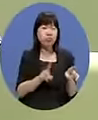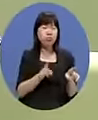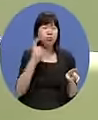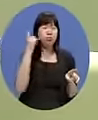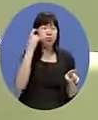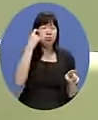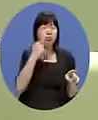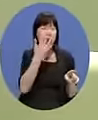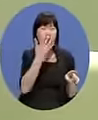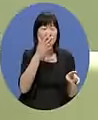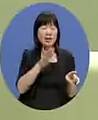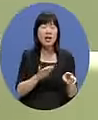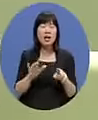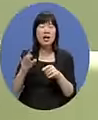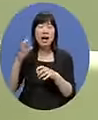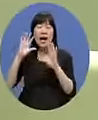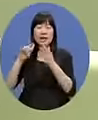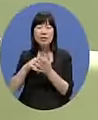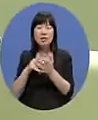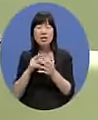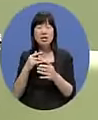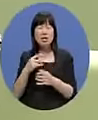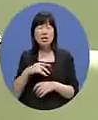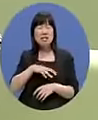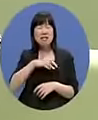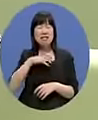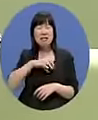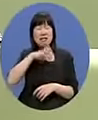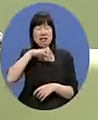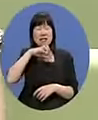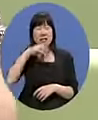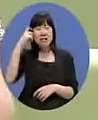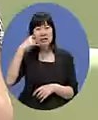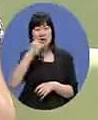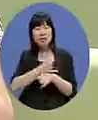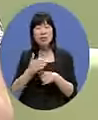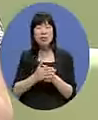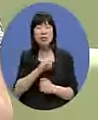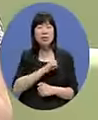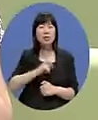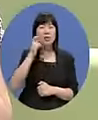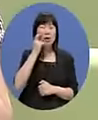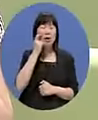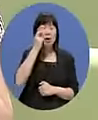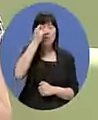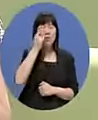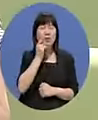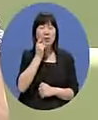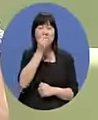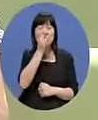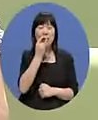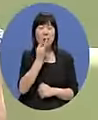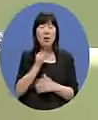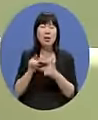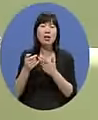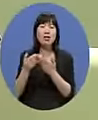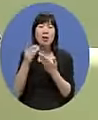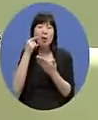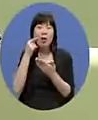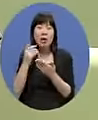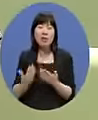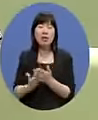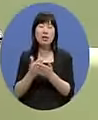이게 굉장히 불유쾌한 소리로 들리기 때문에 아이가 견뎌낼 수가 없으니까 울어버린단 네. 말이에요. 그럼 엄마는 그걸 이해 못하고